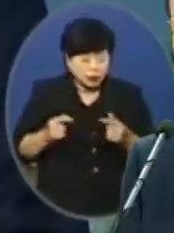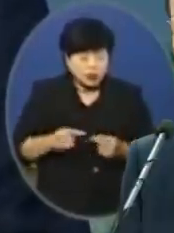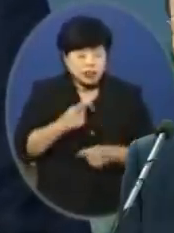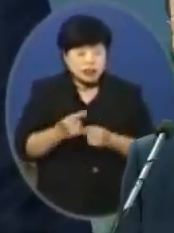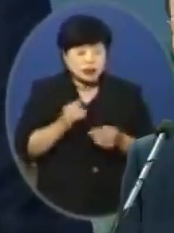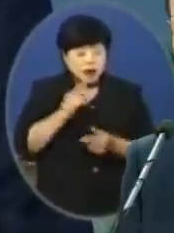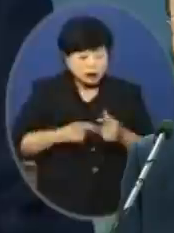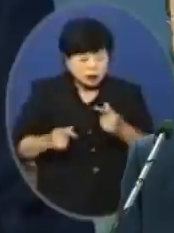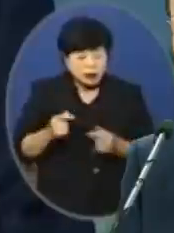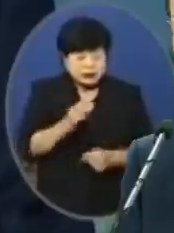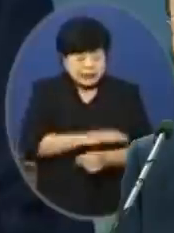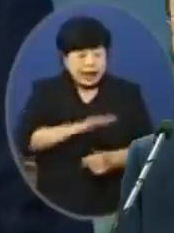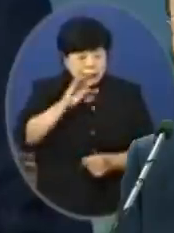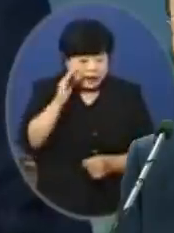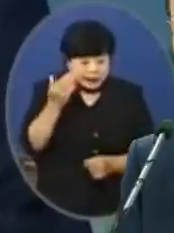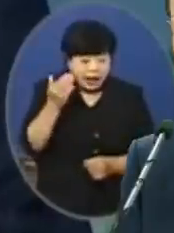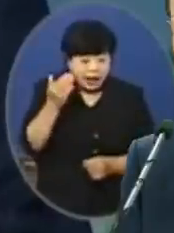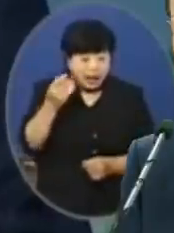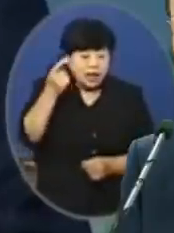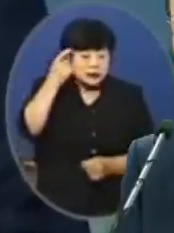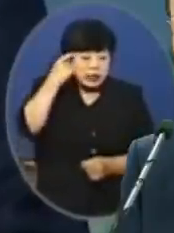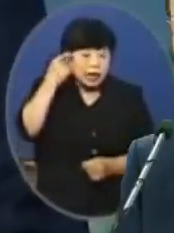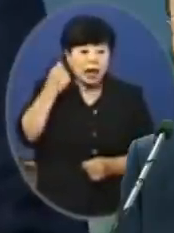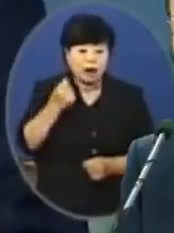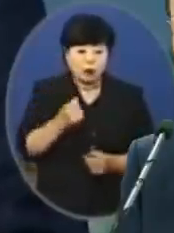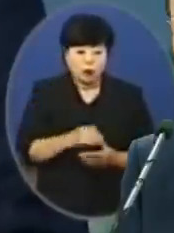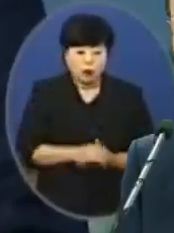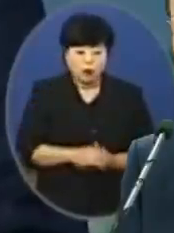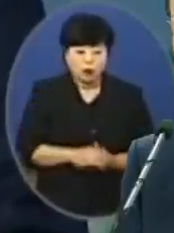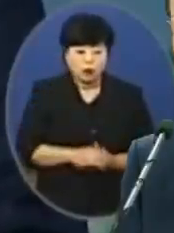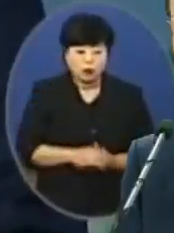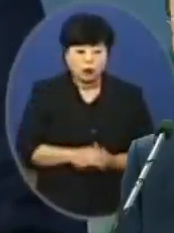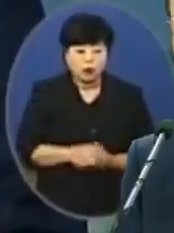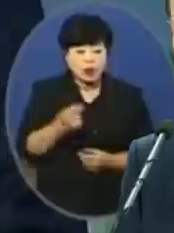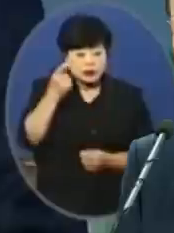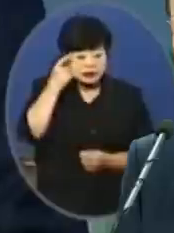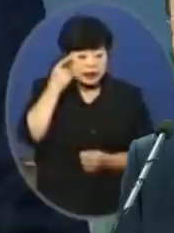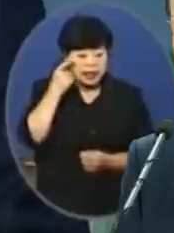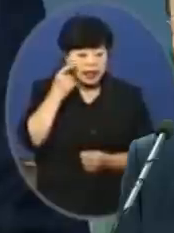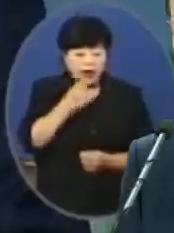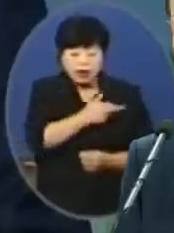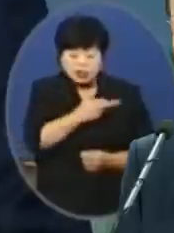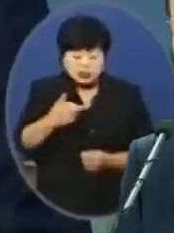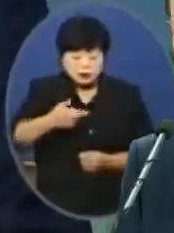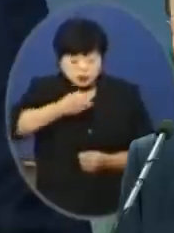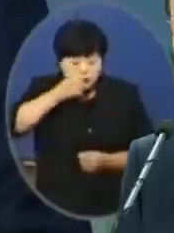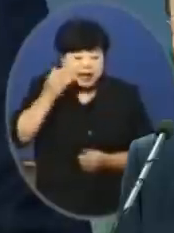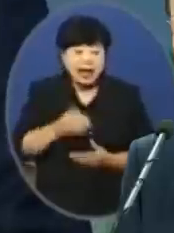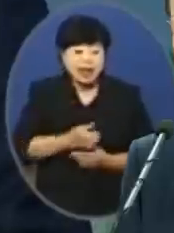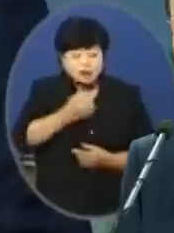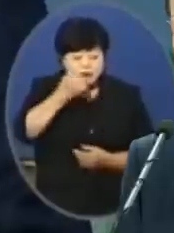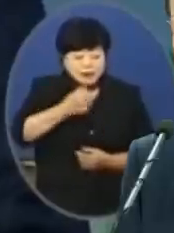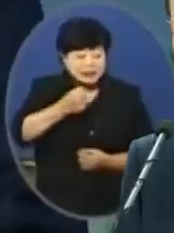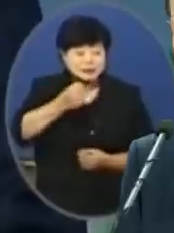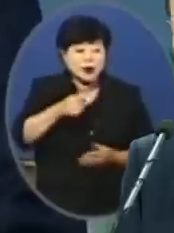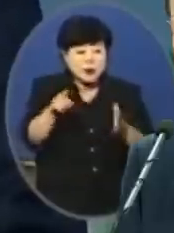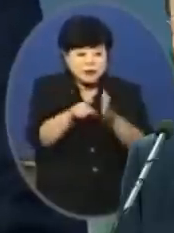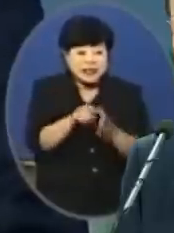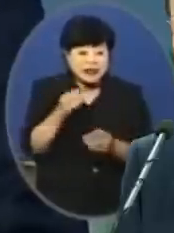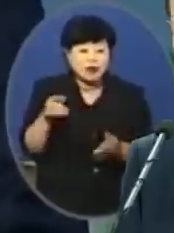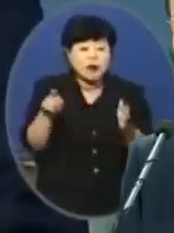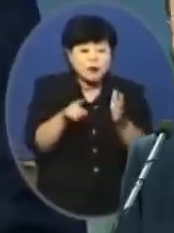명인은 금년보다 잘 된다는 것을 생각하고 생각이 더 커지면 꿈이 되고 꿈을 꾸면 믿게